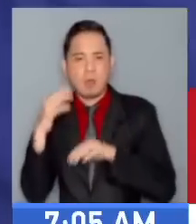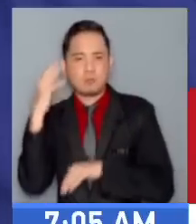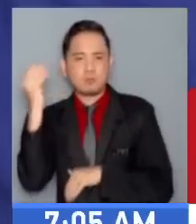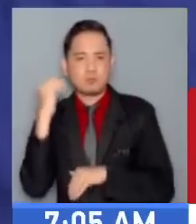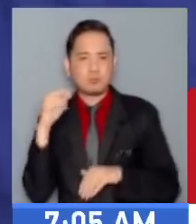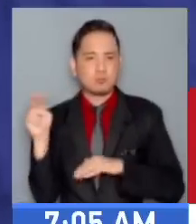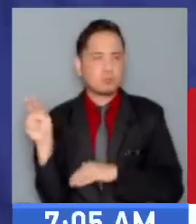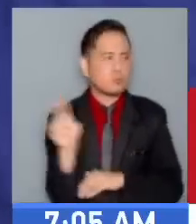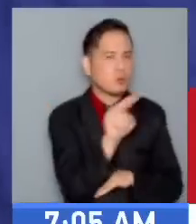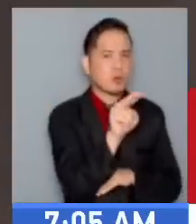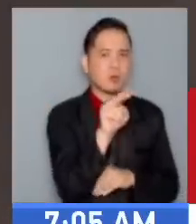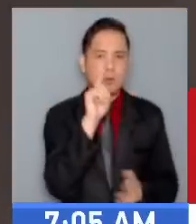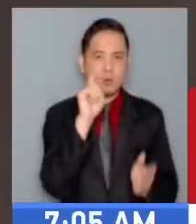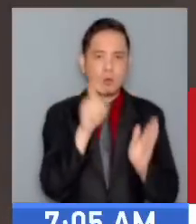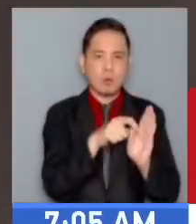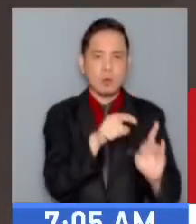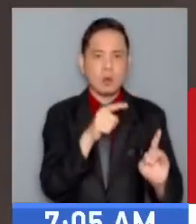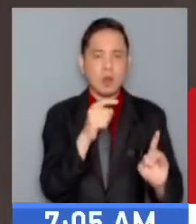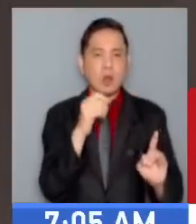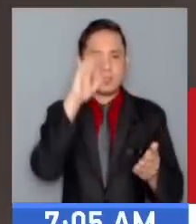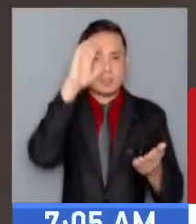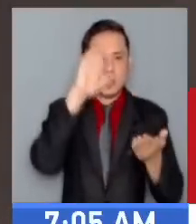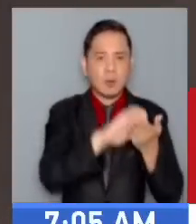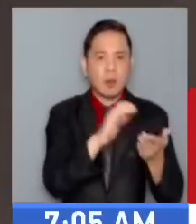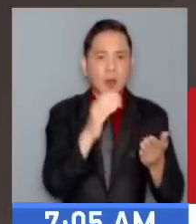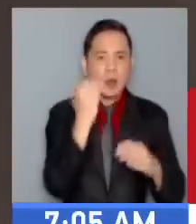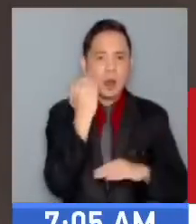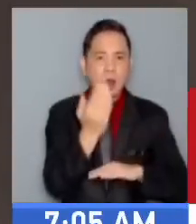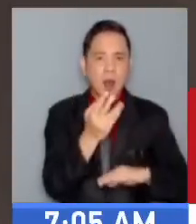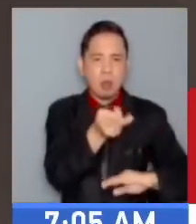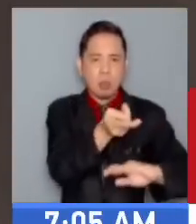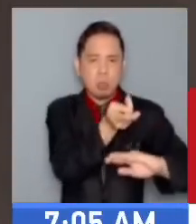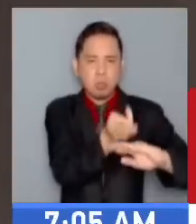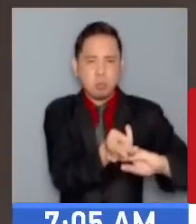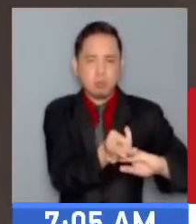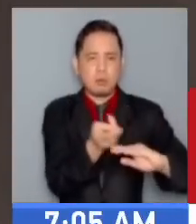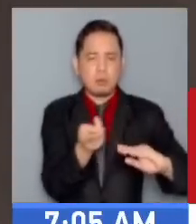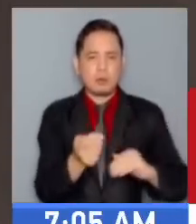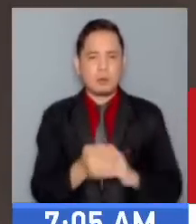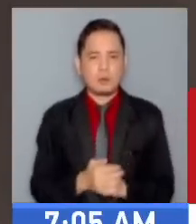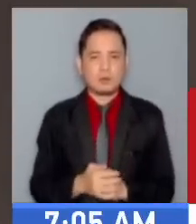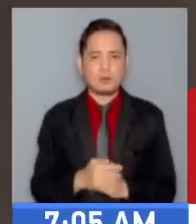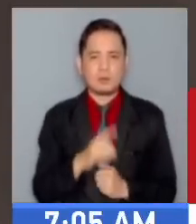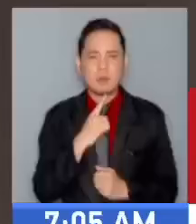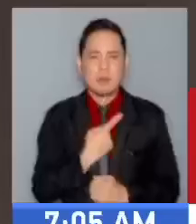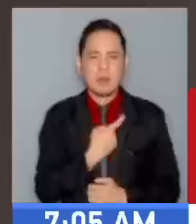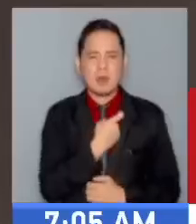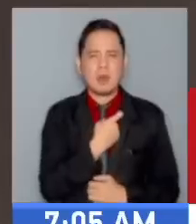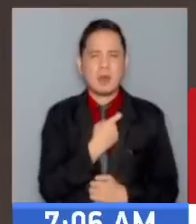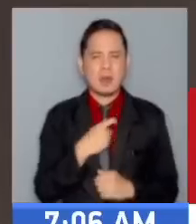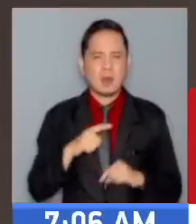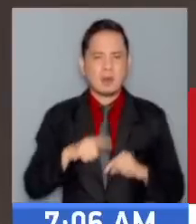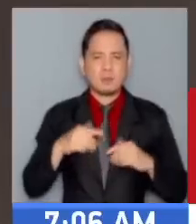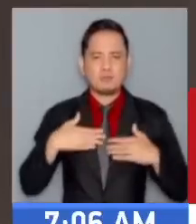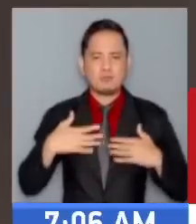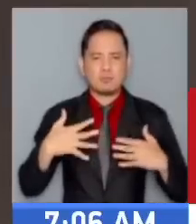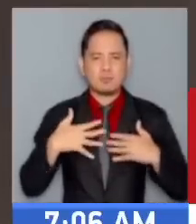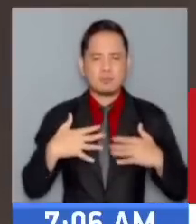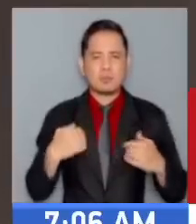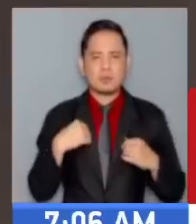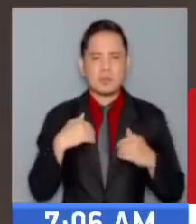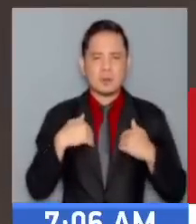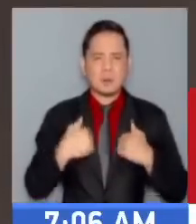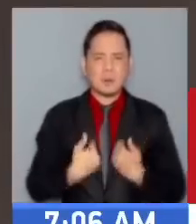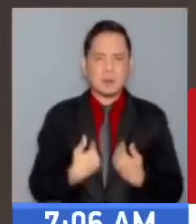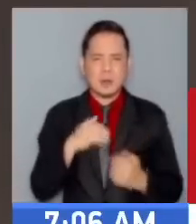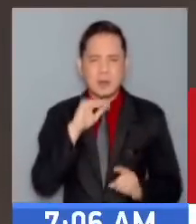wala ng buhay na asawa. Siyempre sobrang sakit. Hindi ako makahinga. Napagod akong bigla. Hindi ako makaiyak